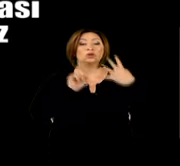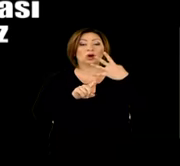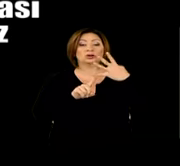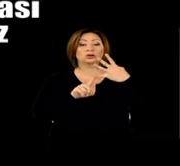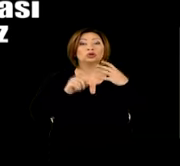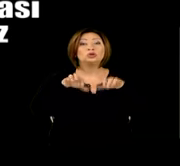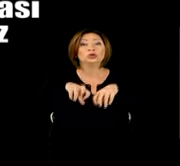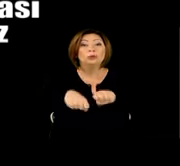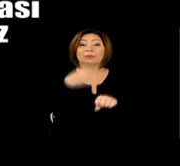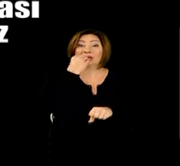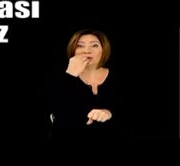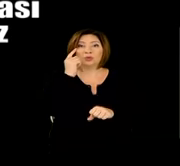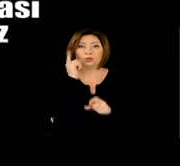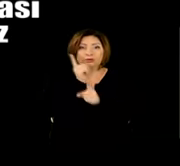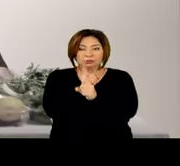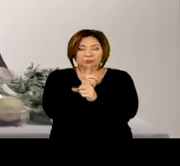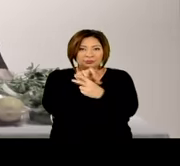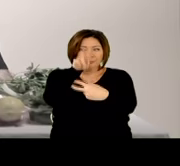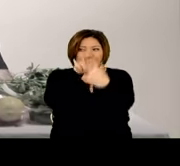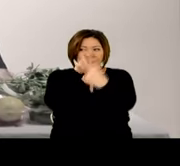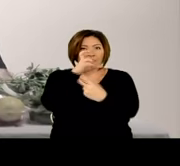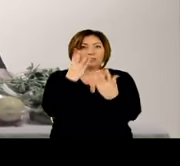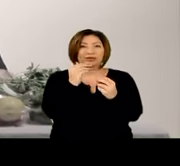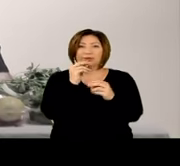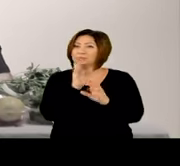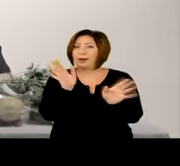4. Dürüm yerken göz teması kurmaktan kaçınınız.